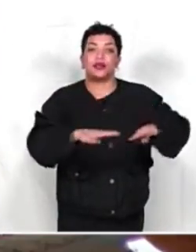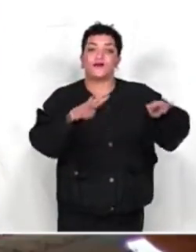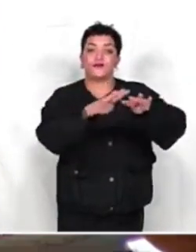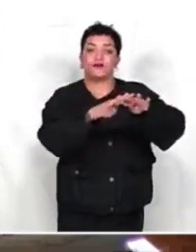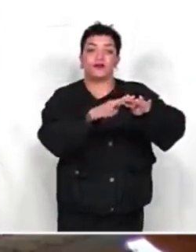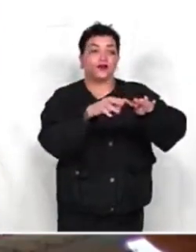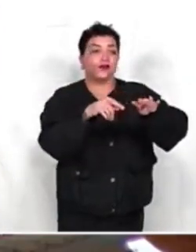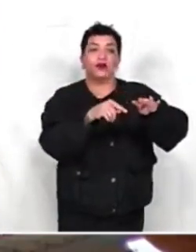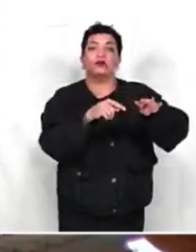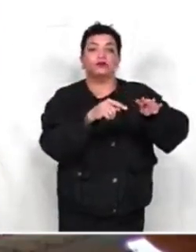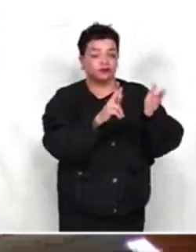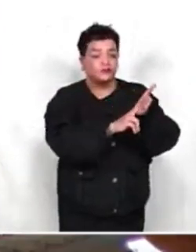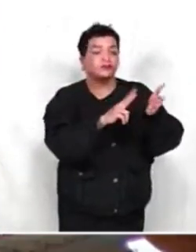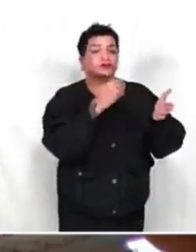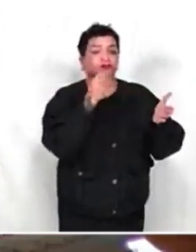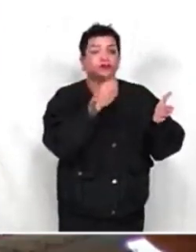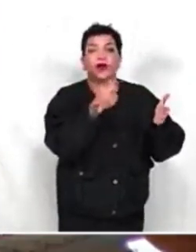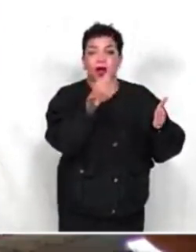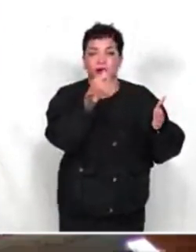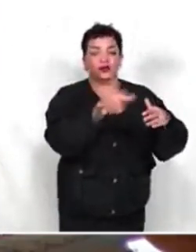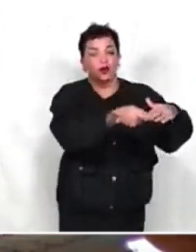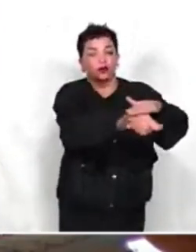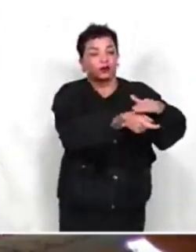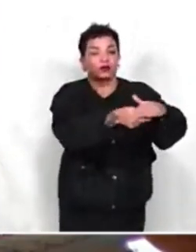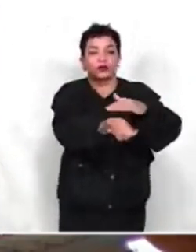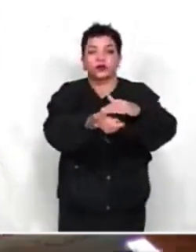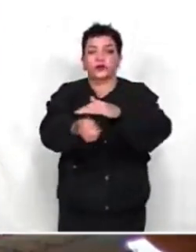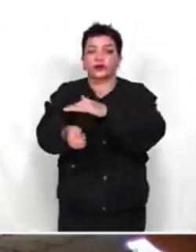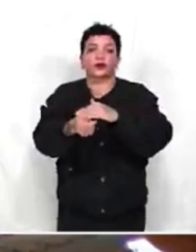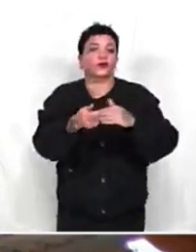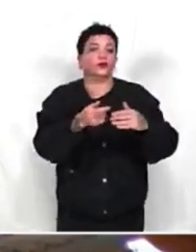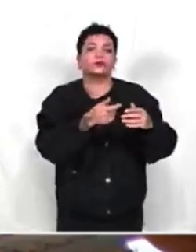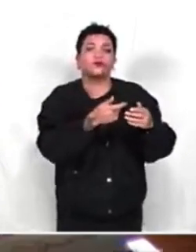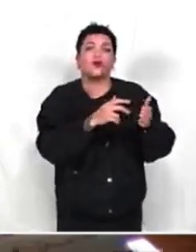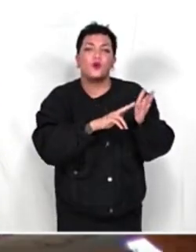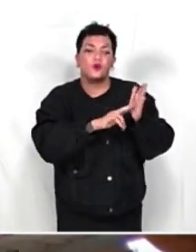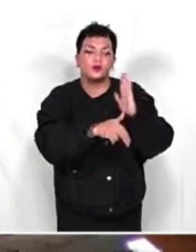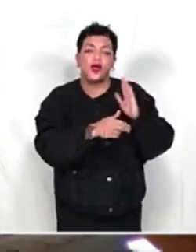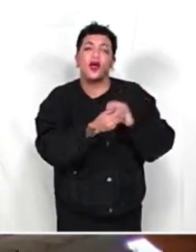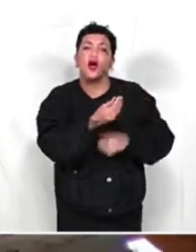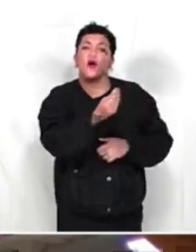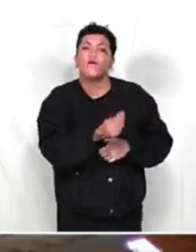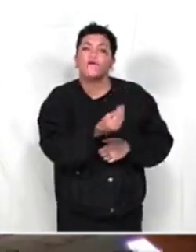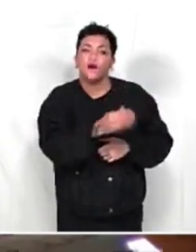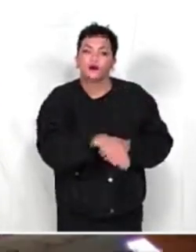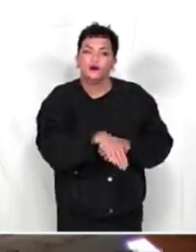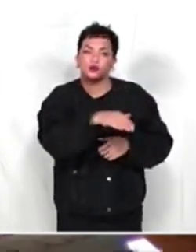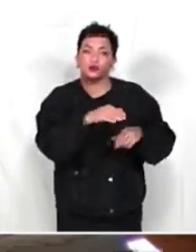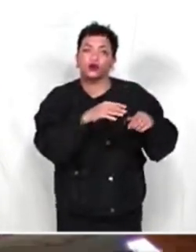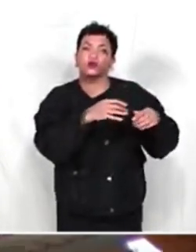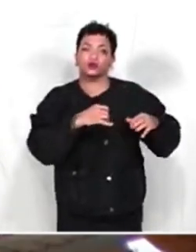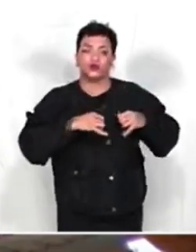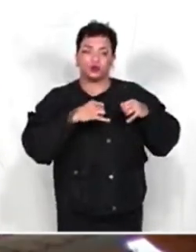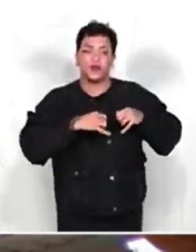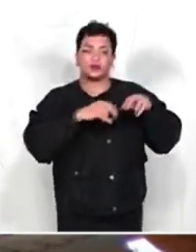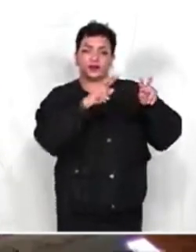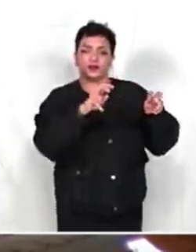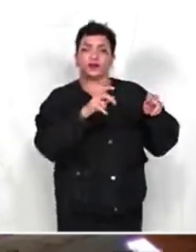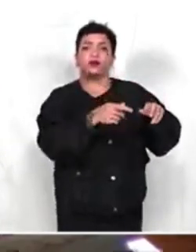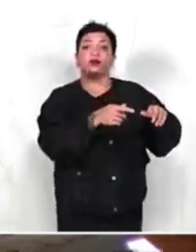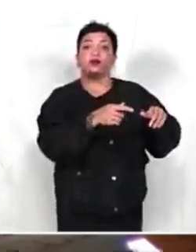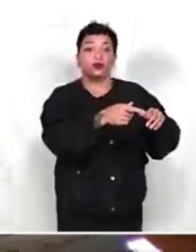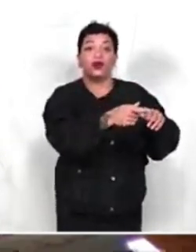aux associations sa participation au titre du contrat enfance-jeunesse et non plus à la ville.